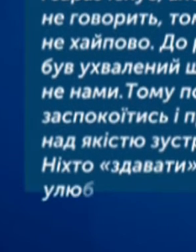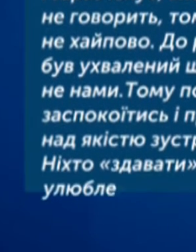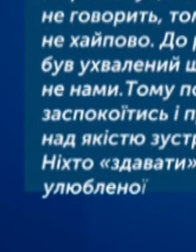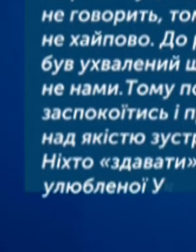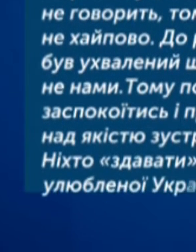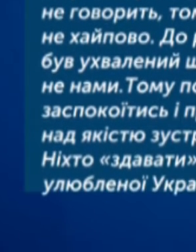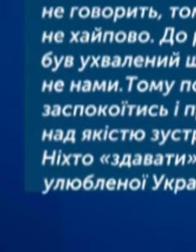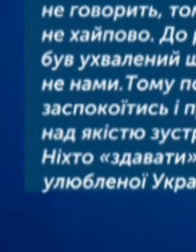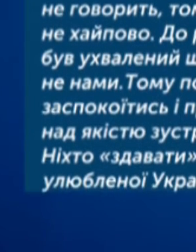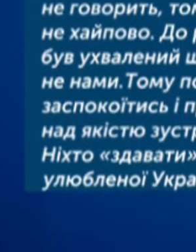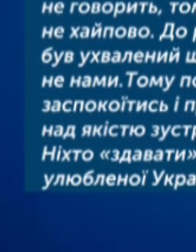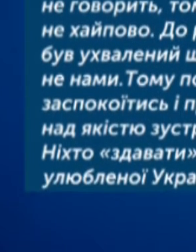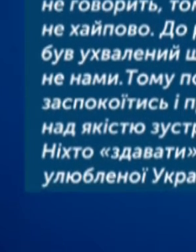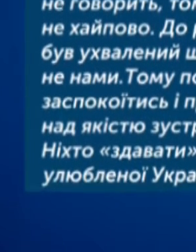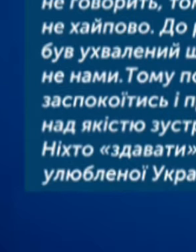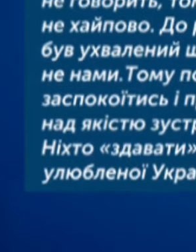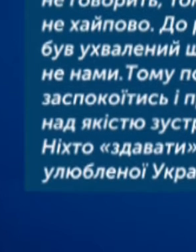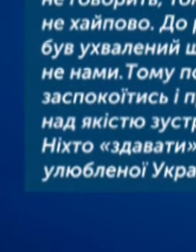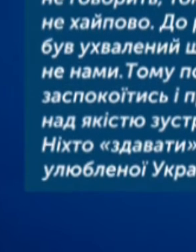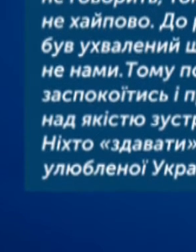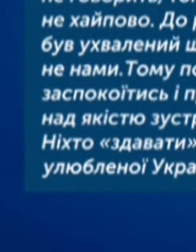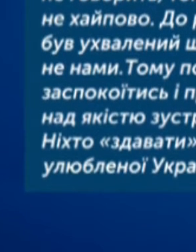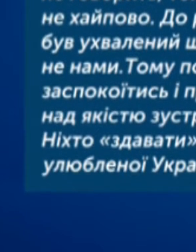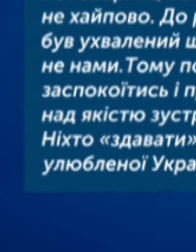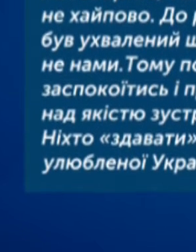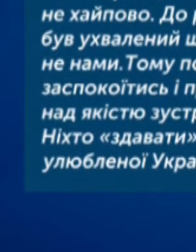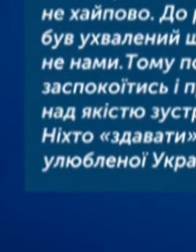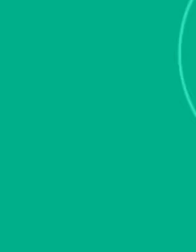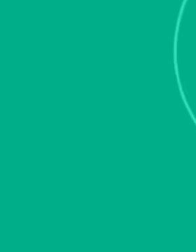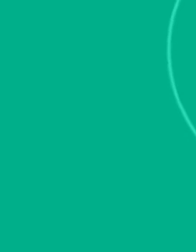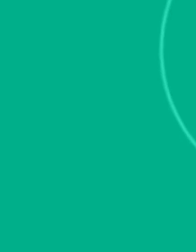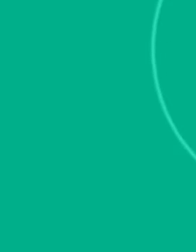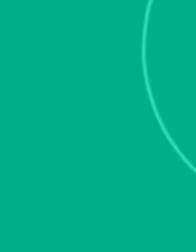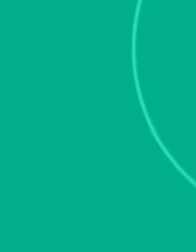Парижі. Ніхто здавати інтереси нашої улюбленої України не збирається.